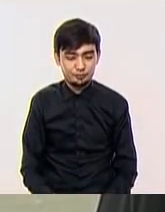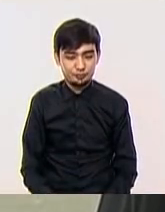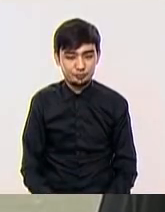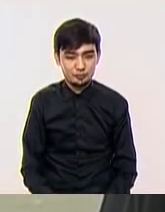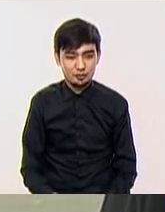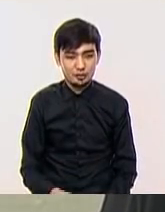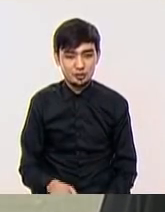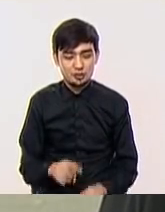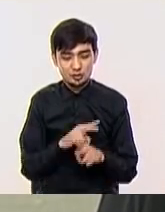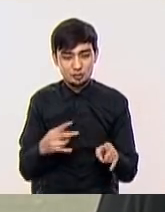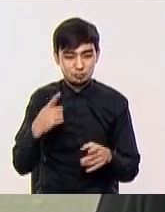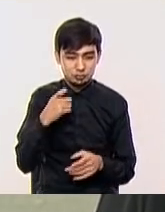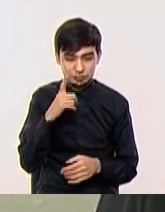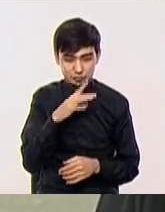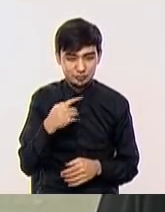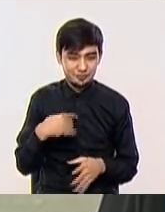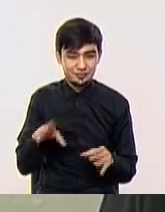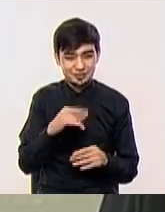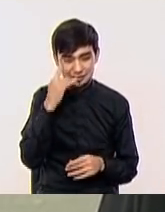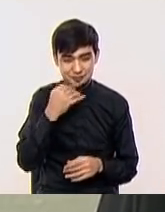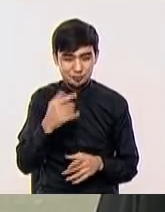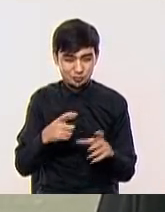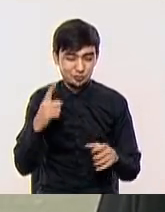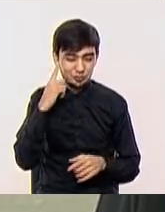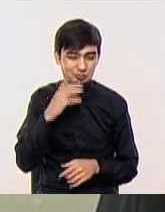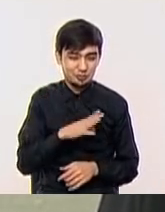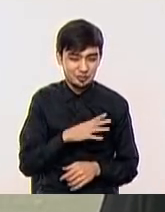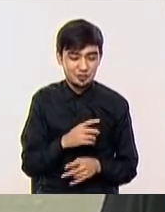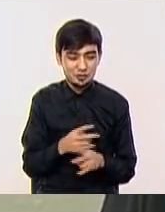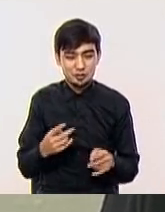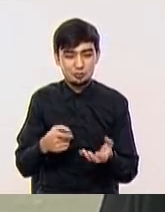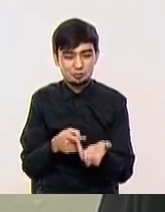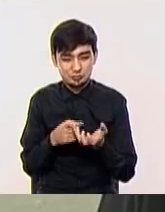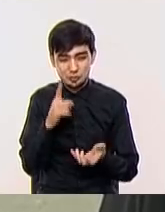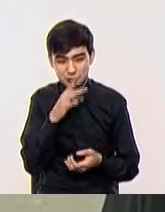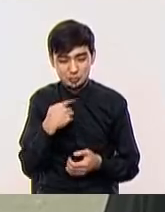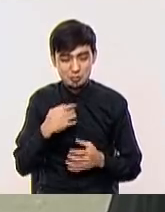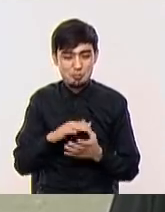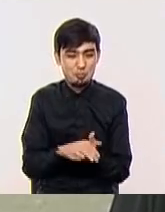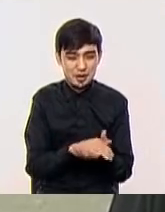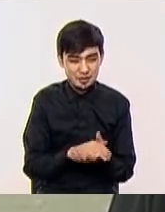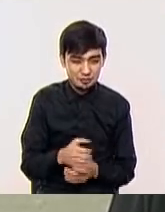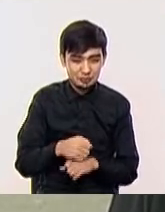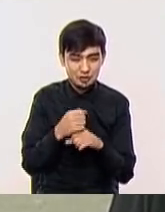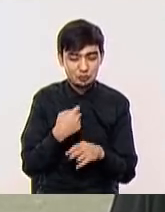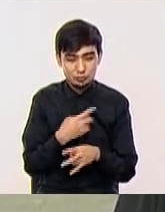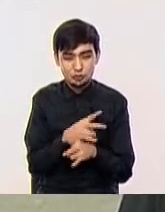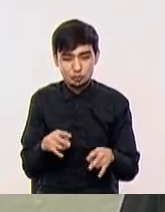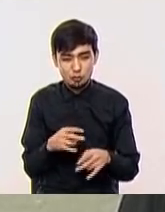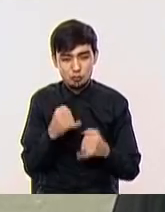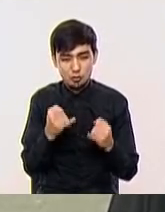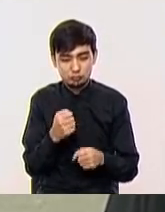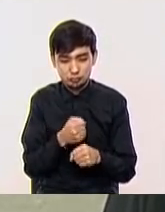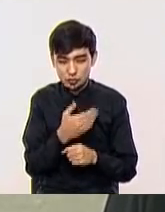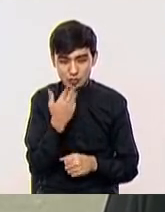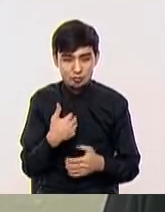бізді атпайды ғой, өзіміздің қазақтың балалары ғой деп тұрған. Ешкім бізді атпайды, біз мирный митинг, ешкімге жамандығымыз істеп атқан жоқпыз.